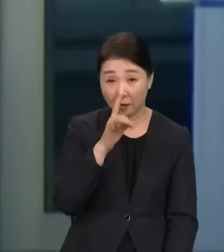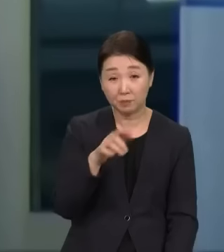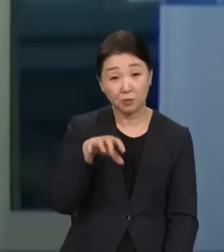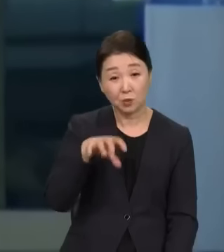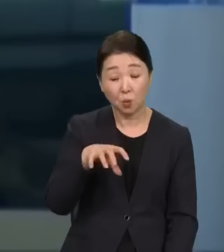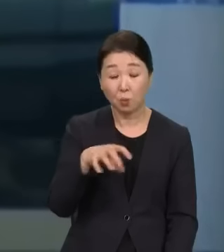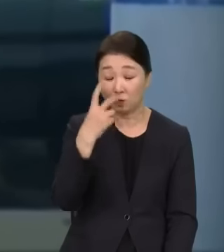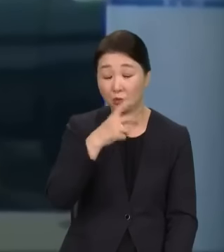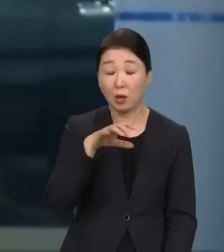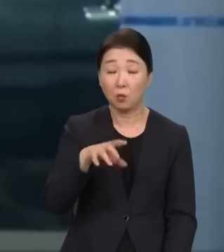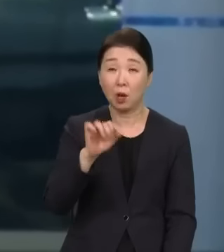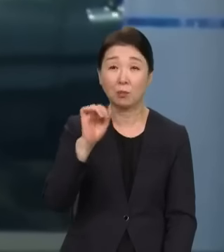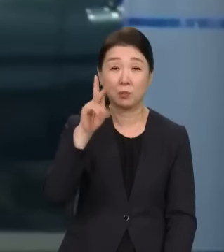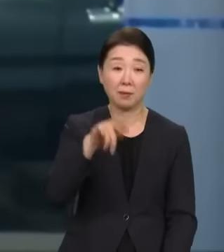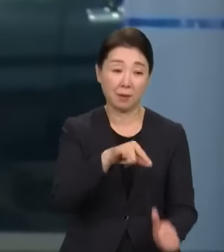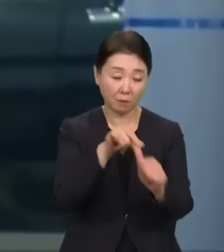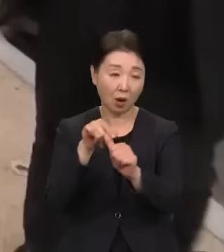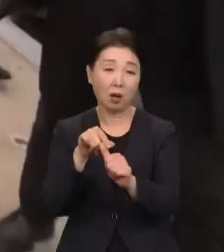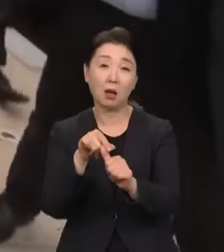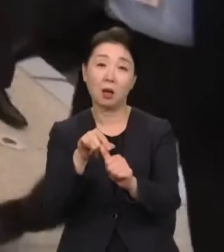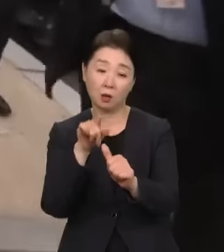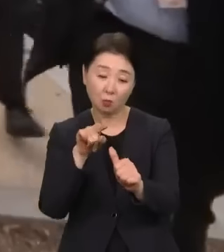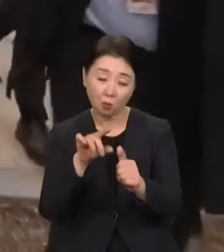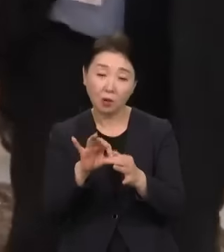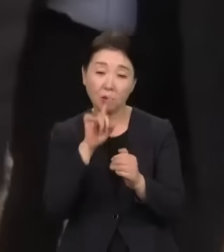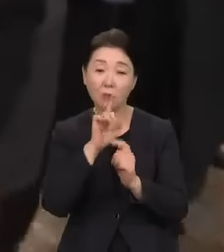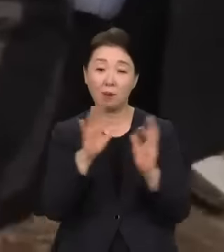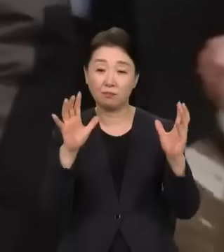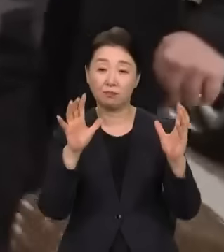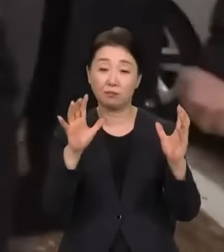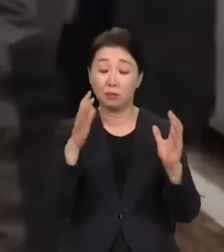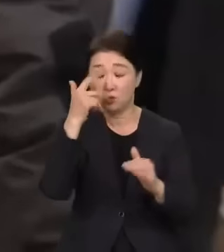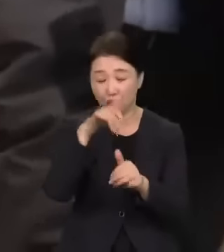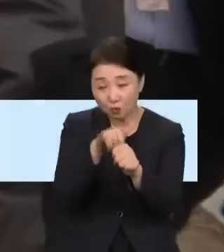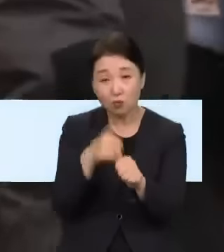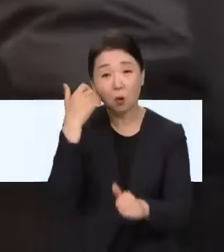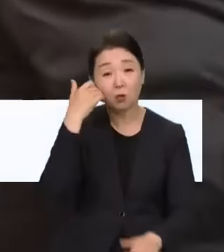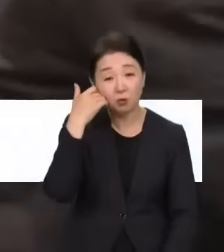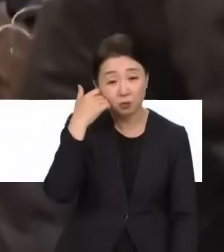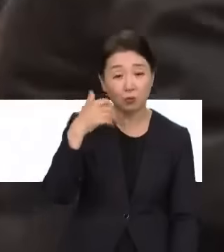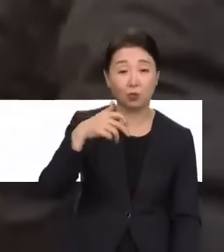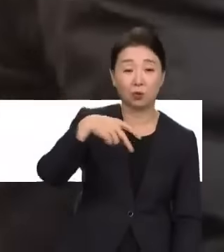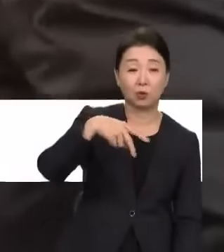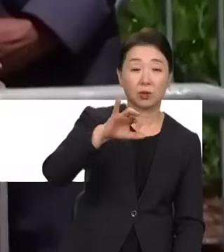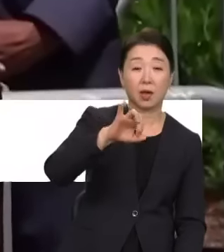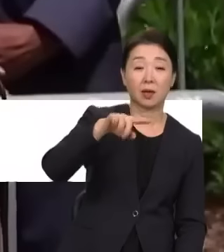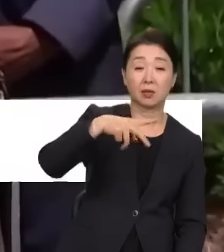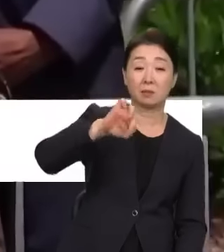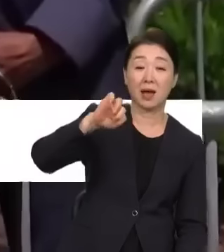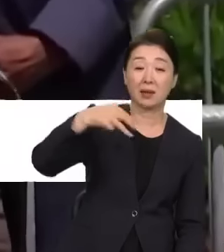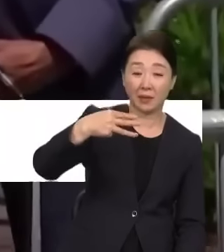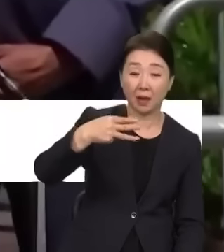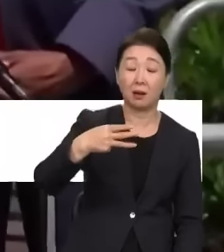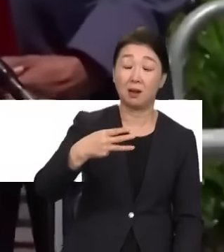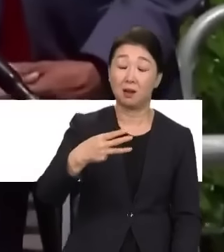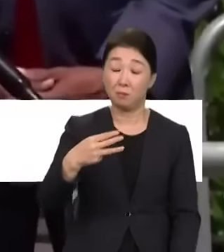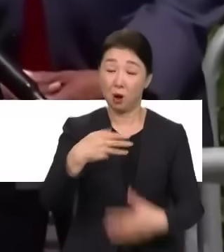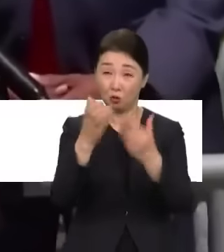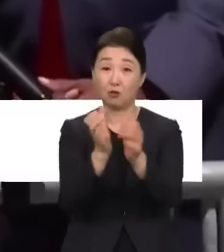인선을 놓고서도 논란이 커지고 있습니다. 트럼프는 또 다른 충성파 캐시 파텔 전 국방장관 비서실장을